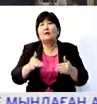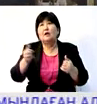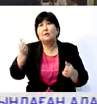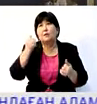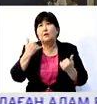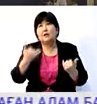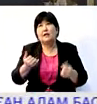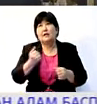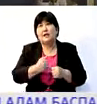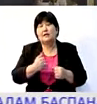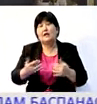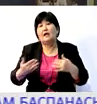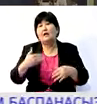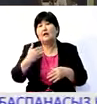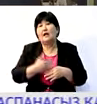осы Кинопликс 8